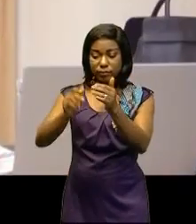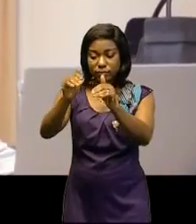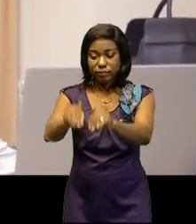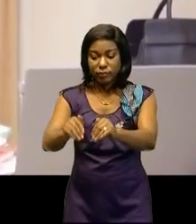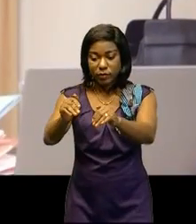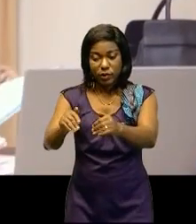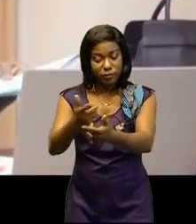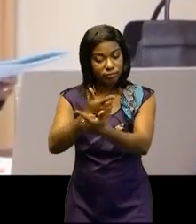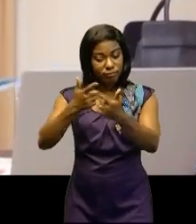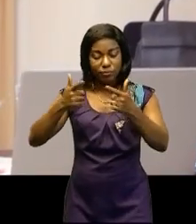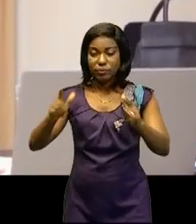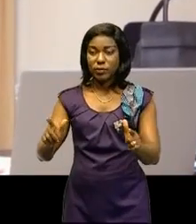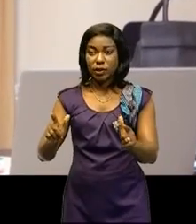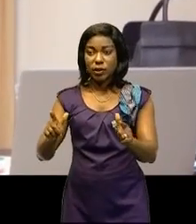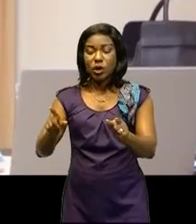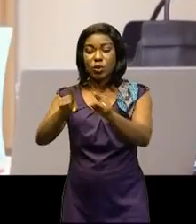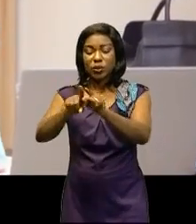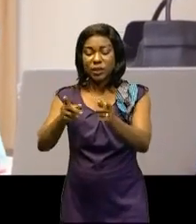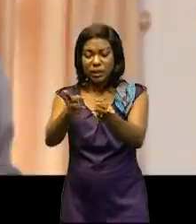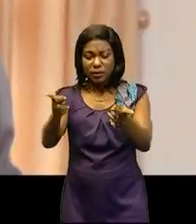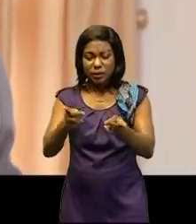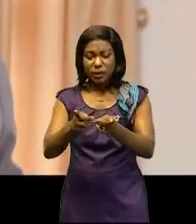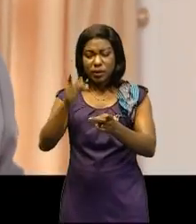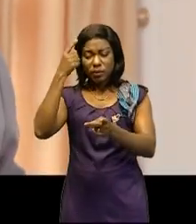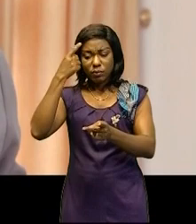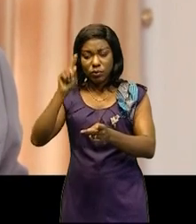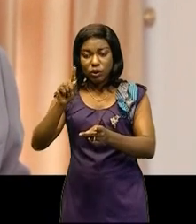PVA, la plateforme agro-industrielle de Lukula,